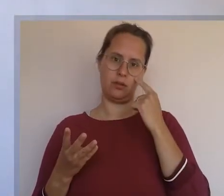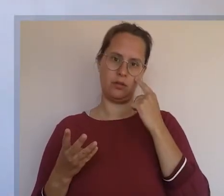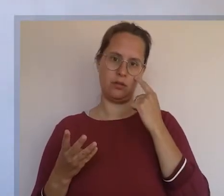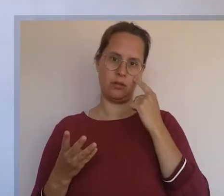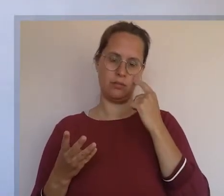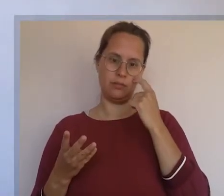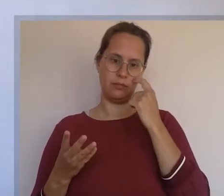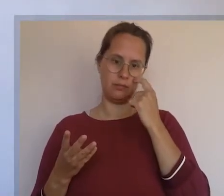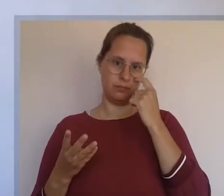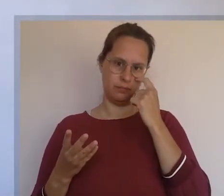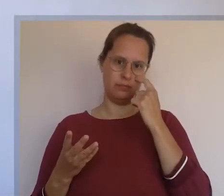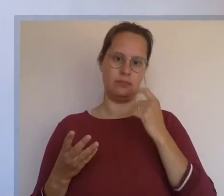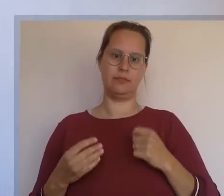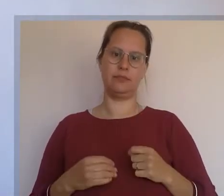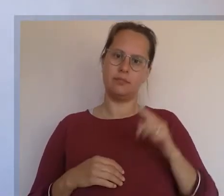verdrietig.